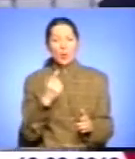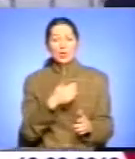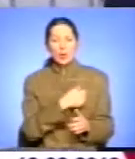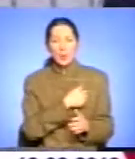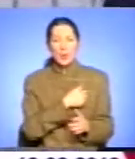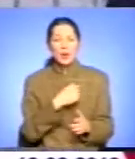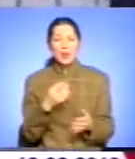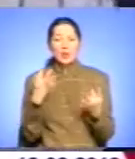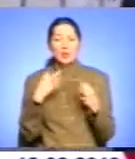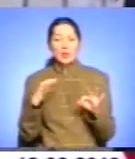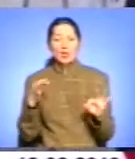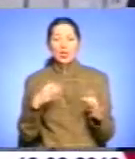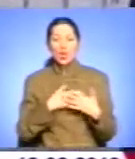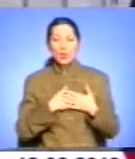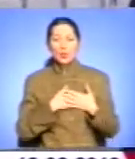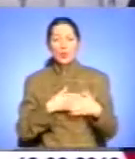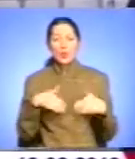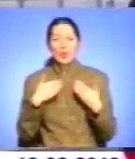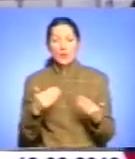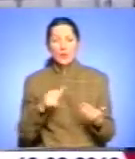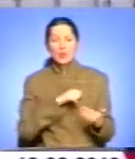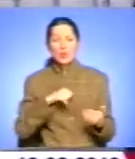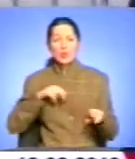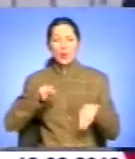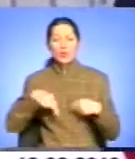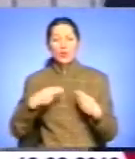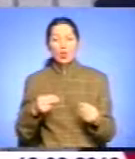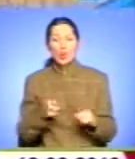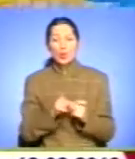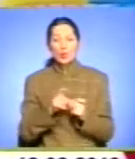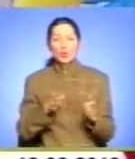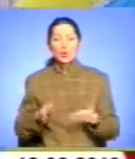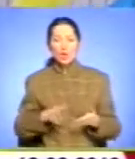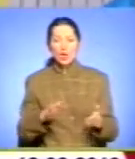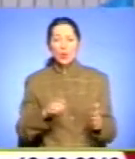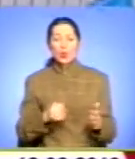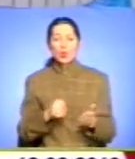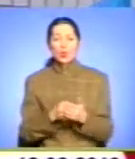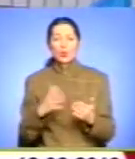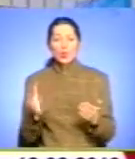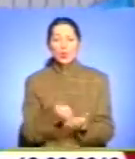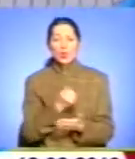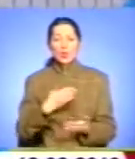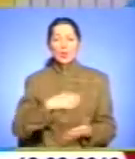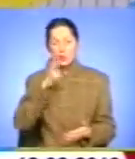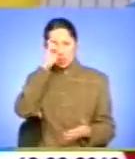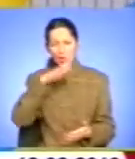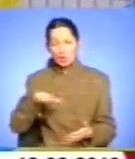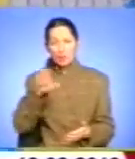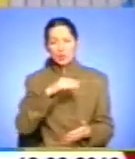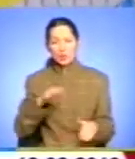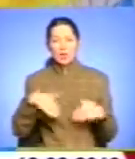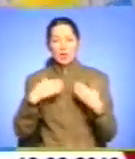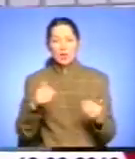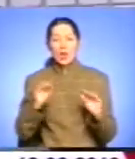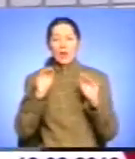прояви та самовіддану боротьбу на шляху до здобуття нашої державності. Ініціаторами встановлення дошки пам'яті виступили